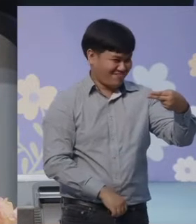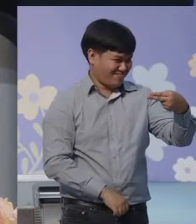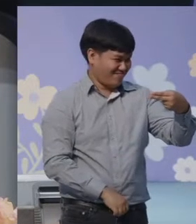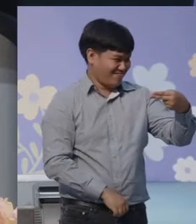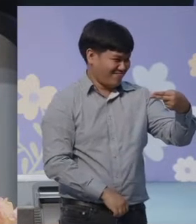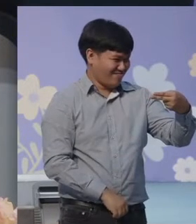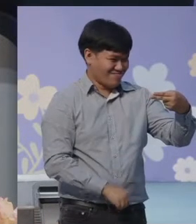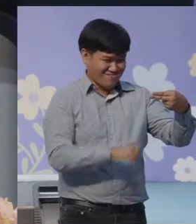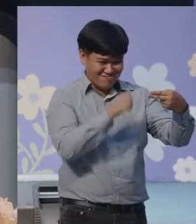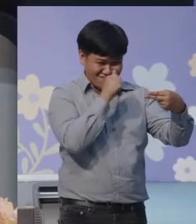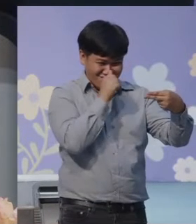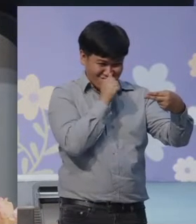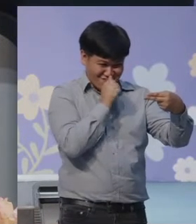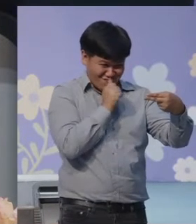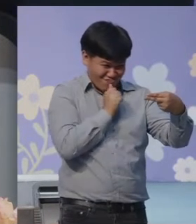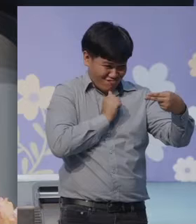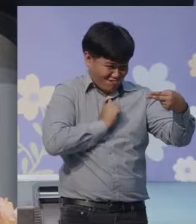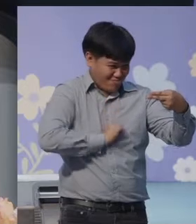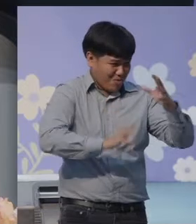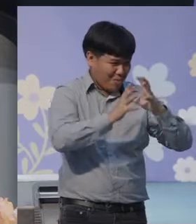ay gracious.